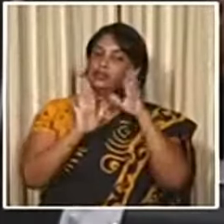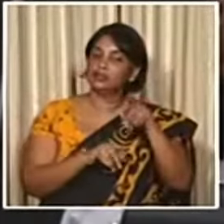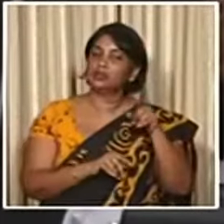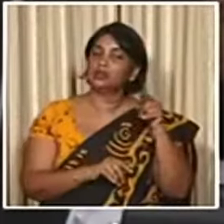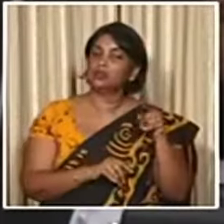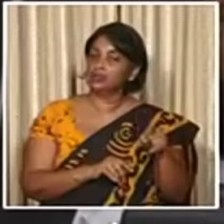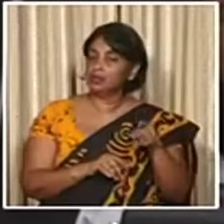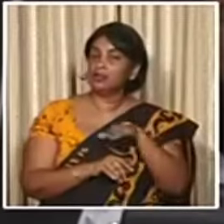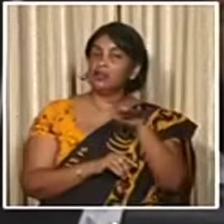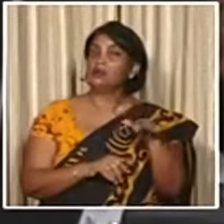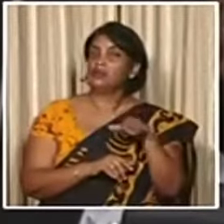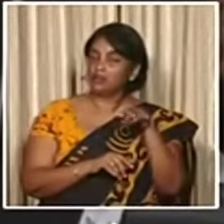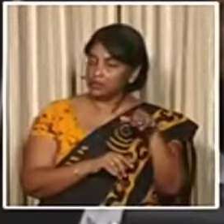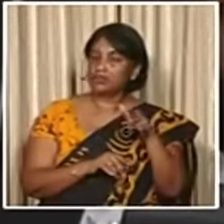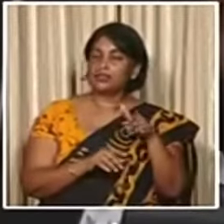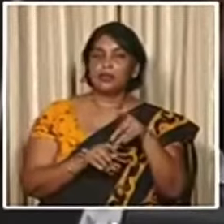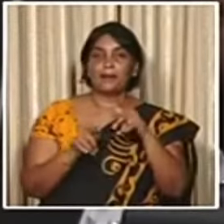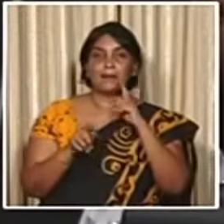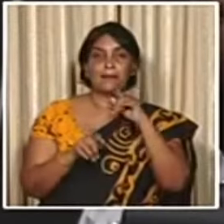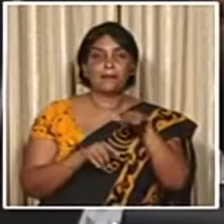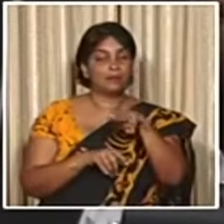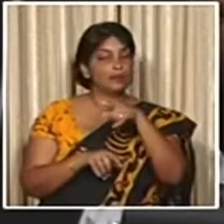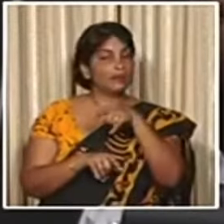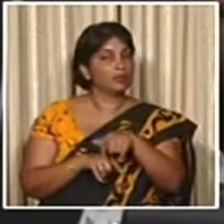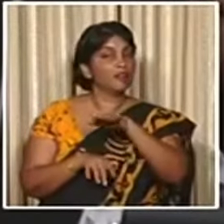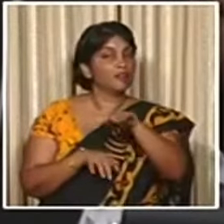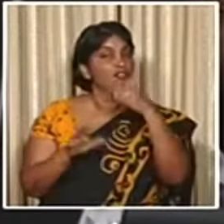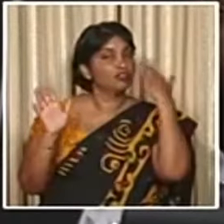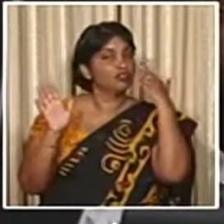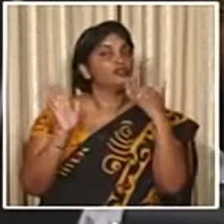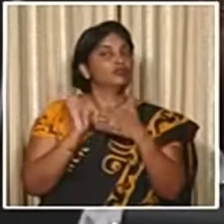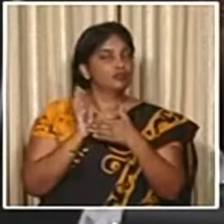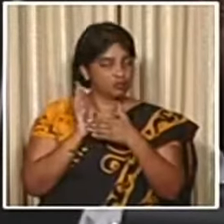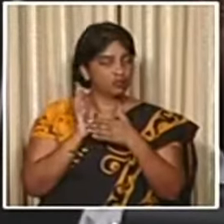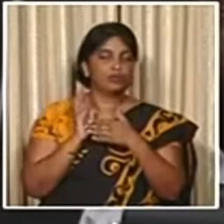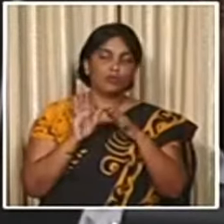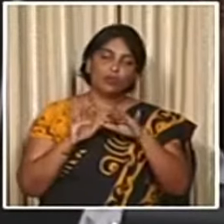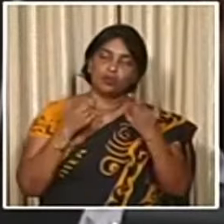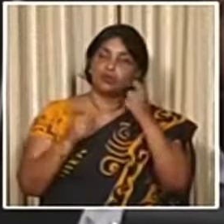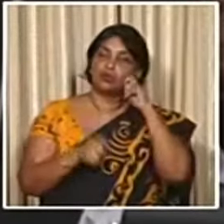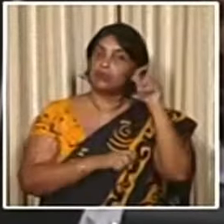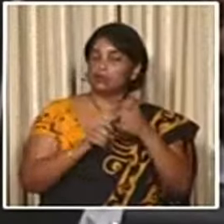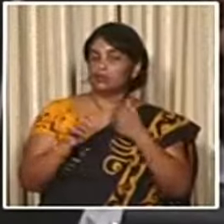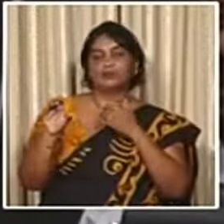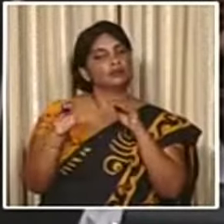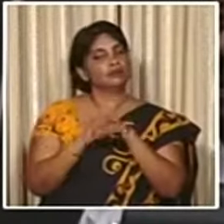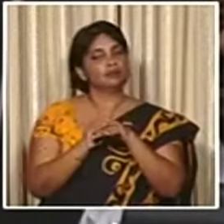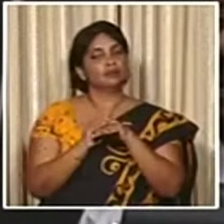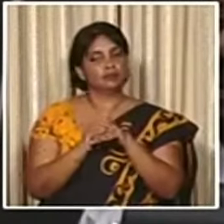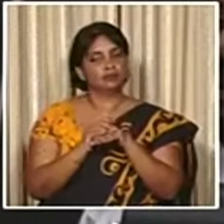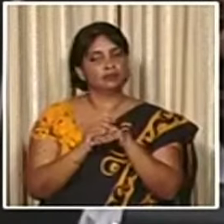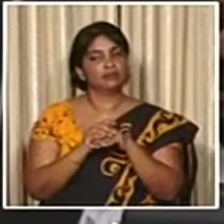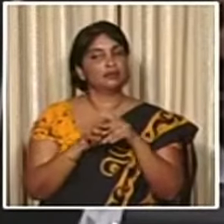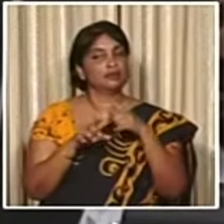මගින් එම ඉඩමේ සහ ඒ අවට ප්‍රදේශයේ ඒ ඉඩම සම්බන්ධව හිමිකම් ඇති ඕනෑම කෙනෙකුට ඇවිල්ලා ඉදිරිපත් වෙන්න